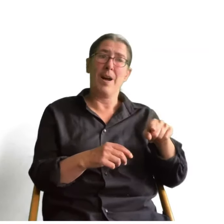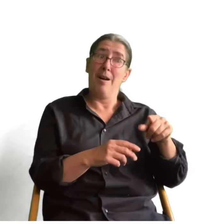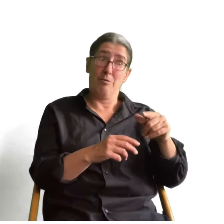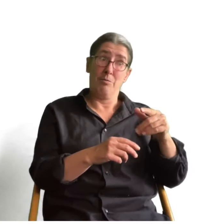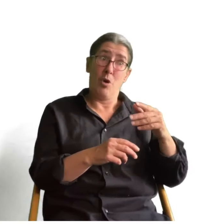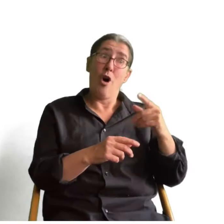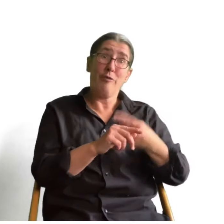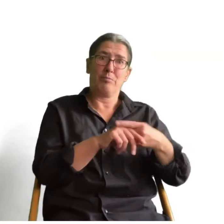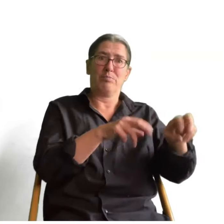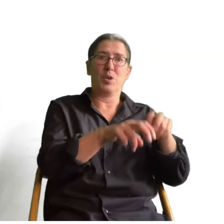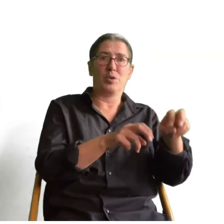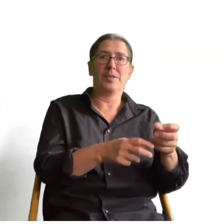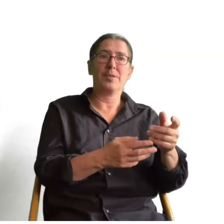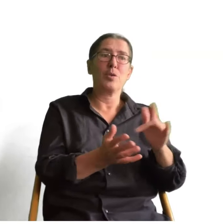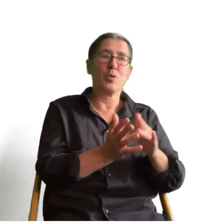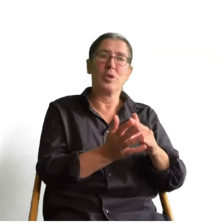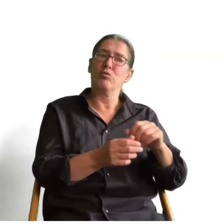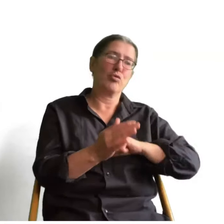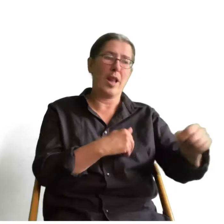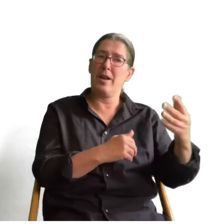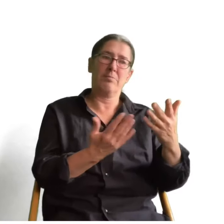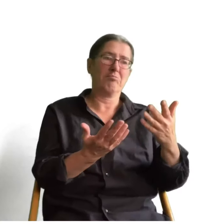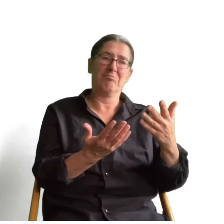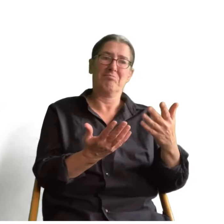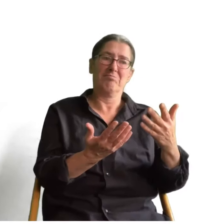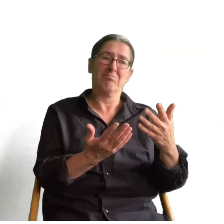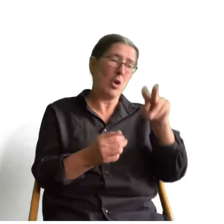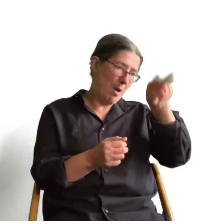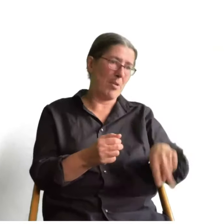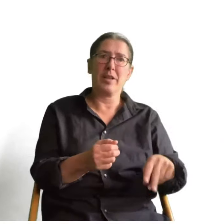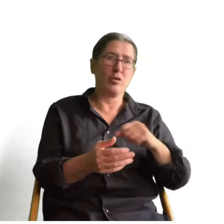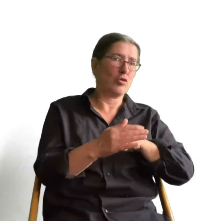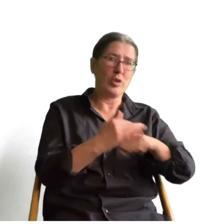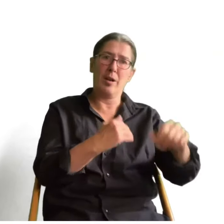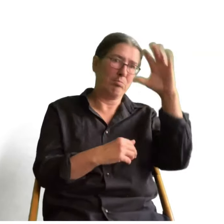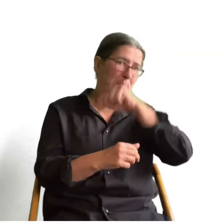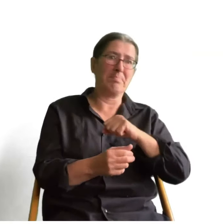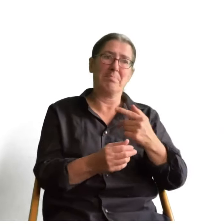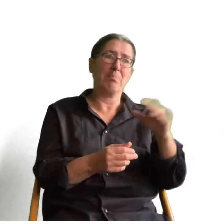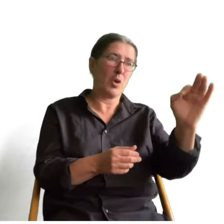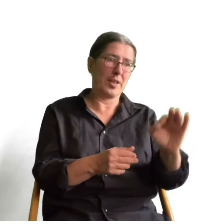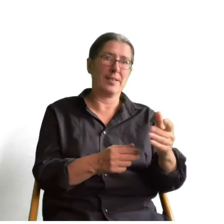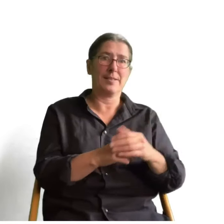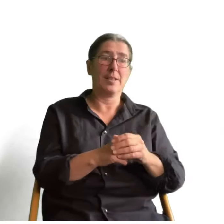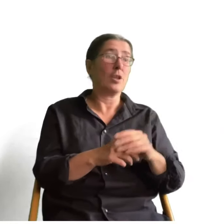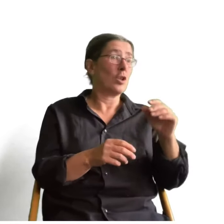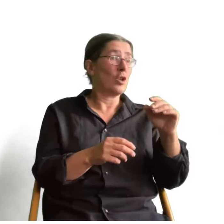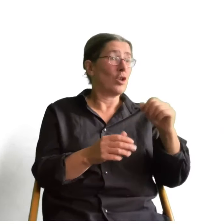sehr beliebt, um Anteile darzustellen, weil man da einen sehr schnellen und guten Überblick bekommt und